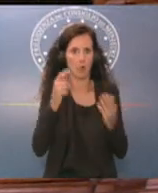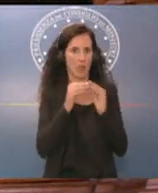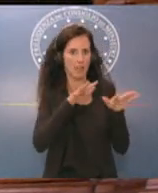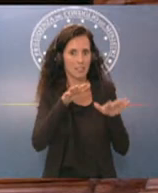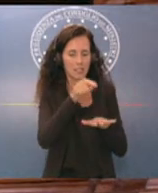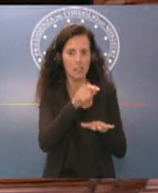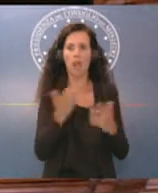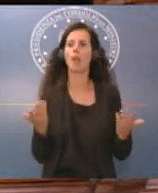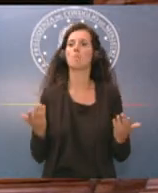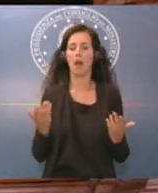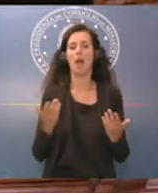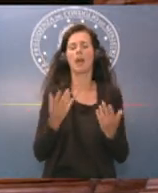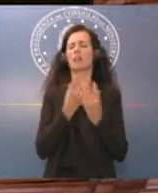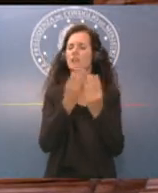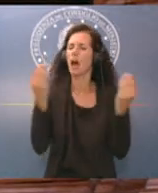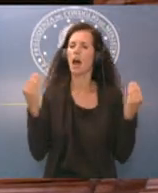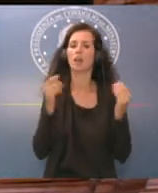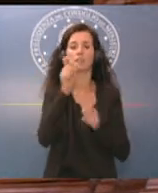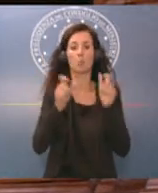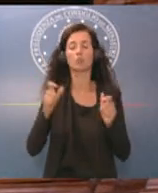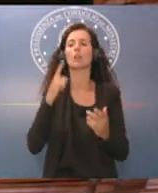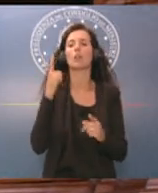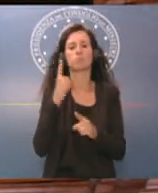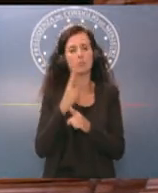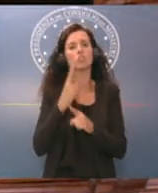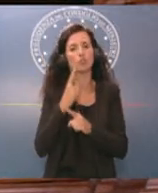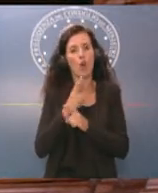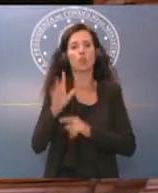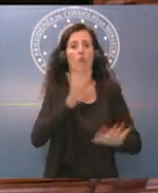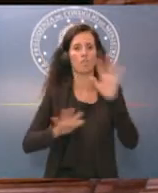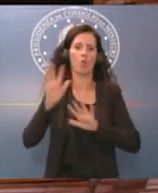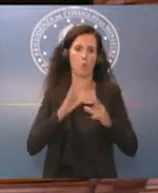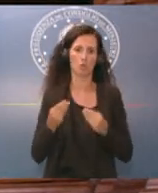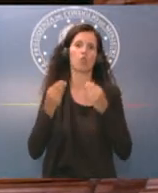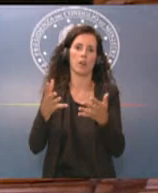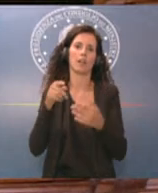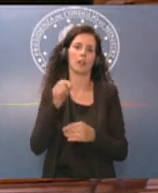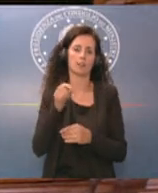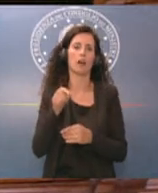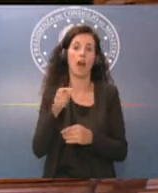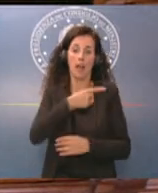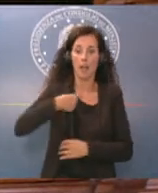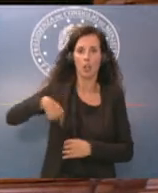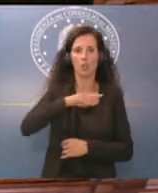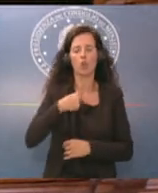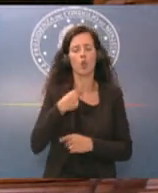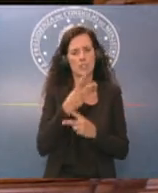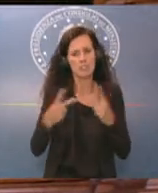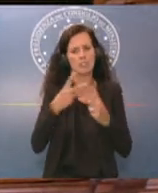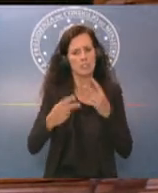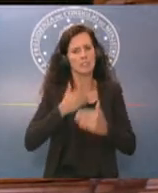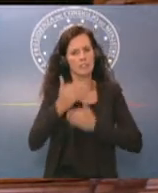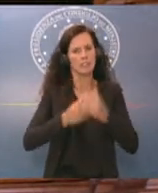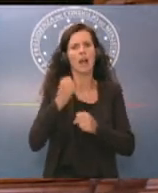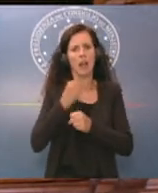e molto spesso le persone hanno proprio bisogno di essere informate, ma è quello che sul quale noi stiamo cercando, insomma, di